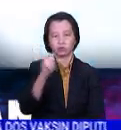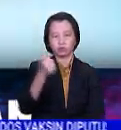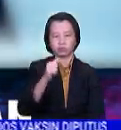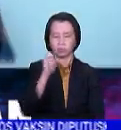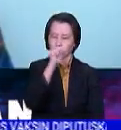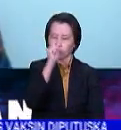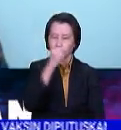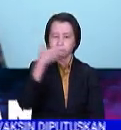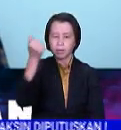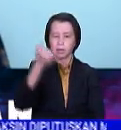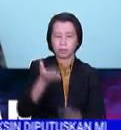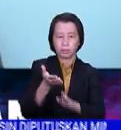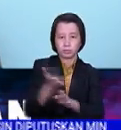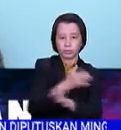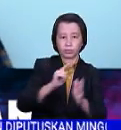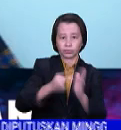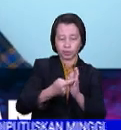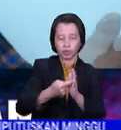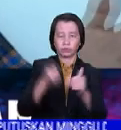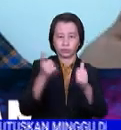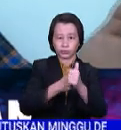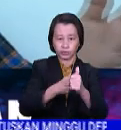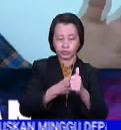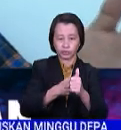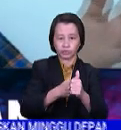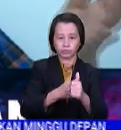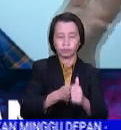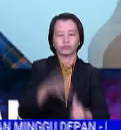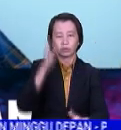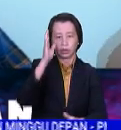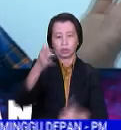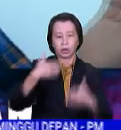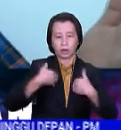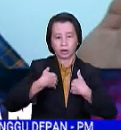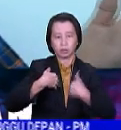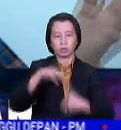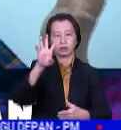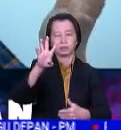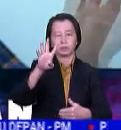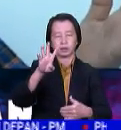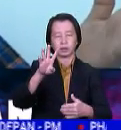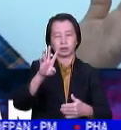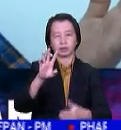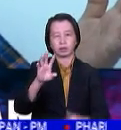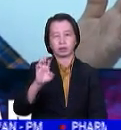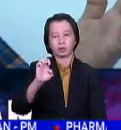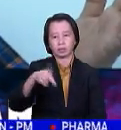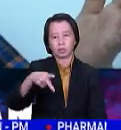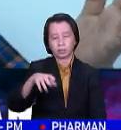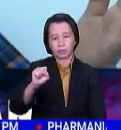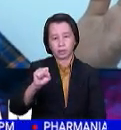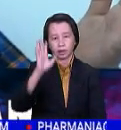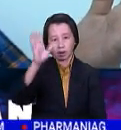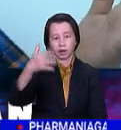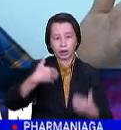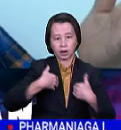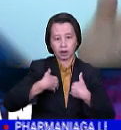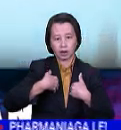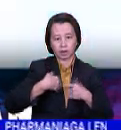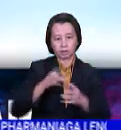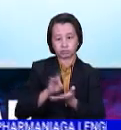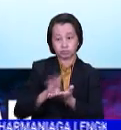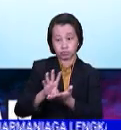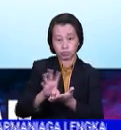nyanyi yang terbaik sebelum bermulanya episode pertama ia bakal berlangsung dalam 4 episode dengan setiap episode bakal di adegan